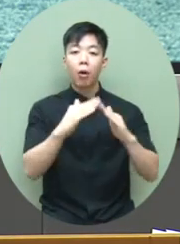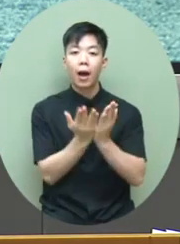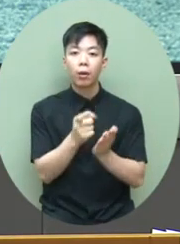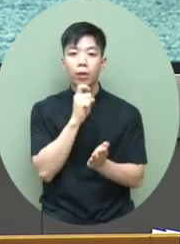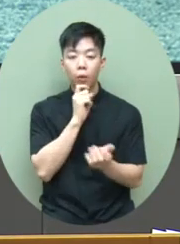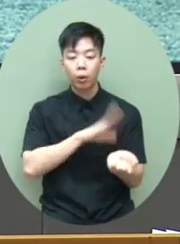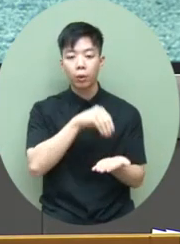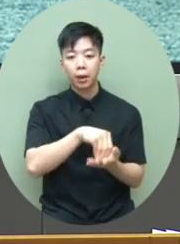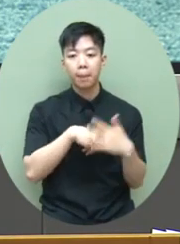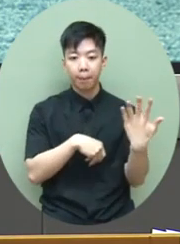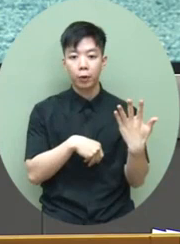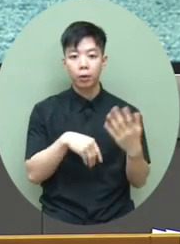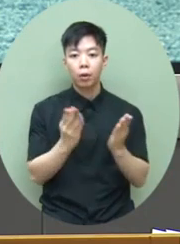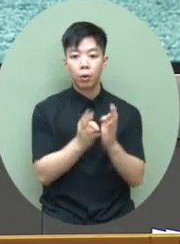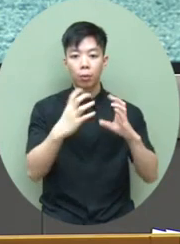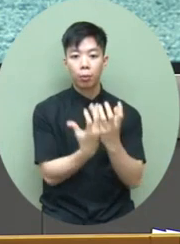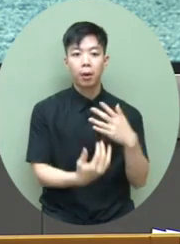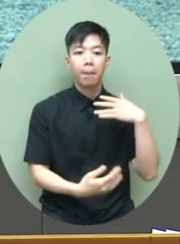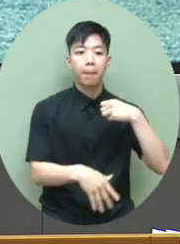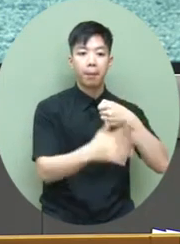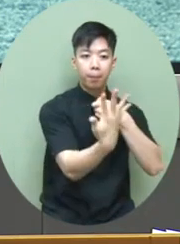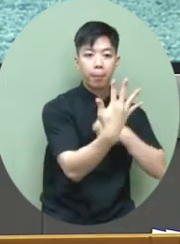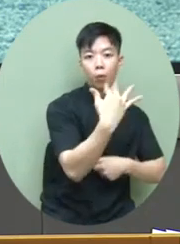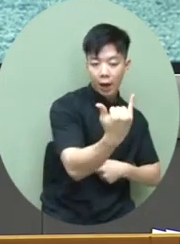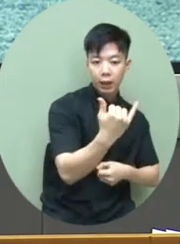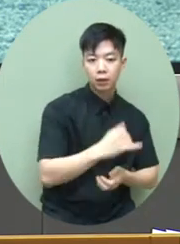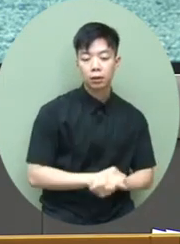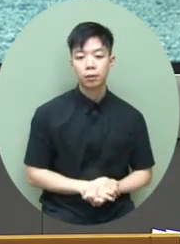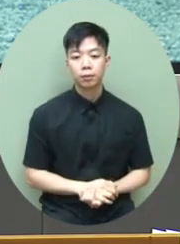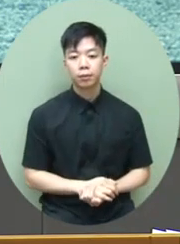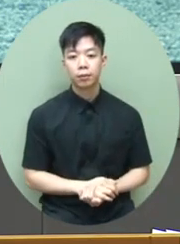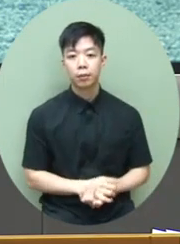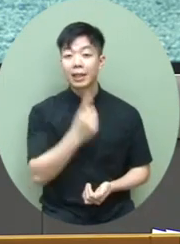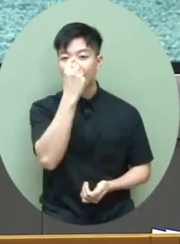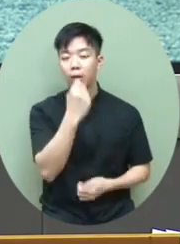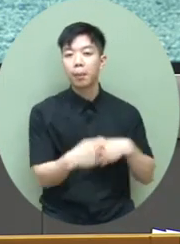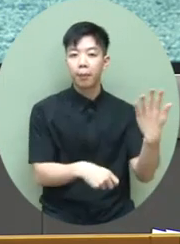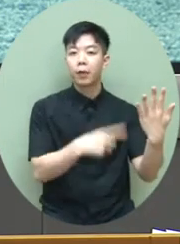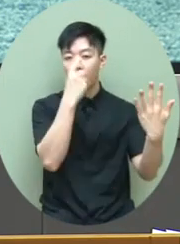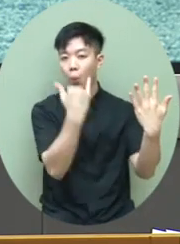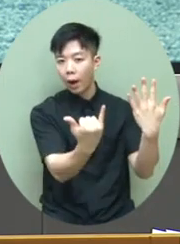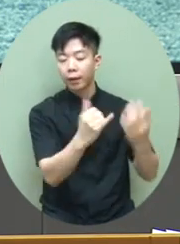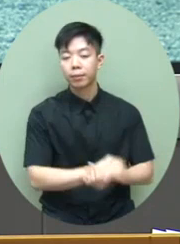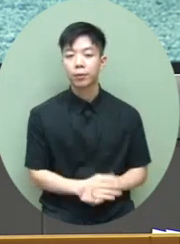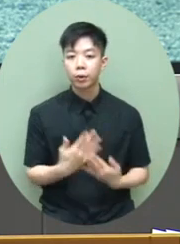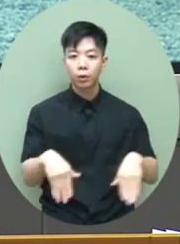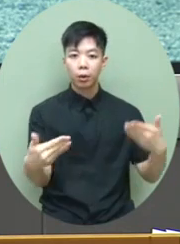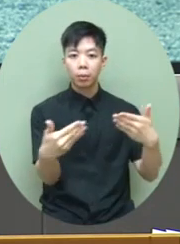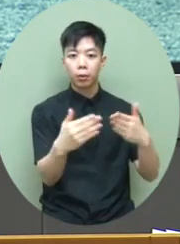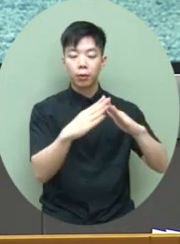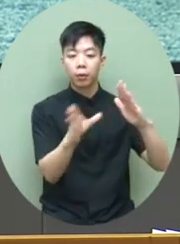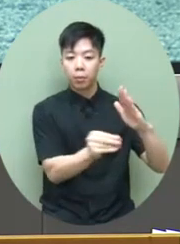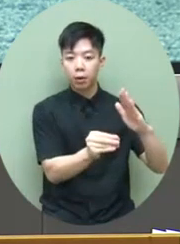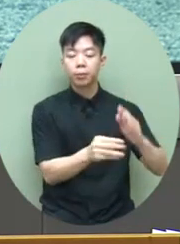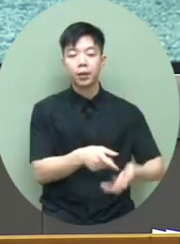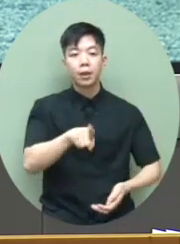五個個案喺五 Y 啦，有一個係其中一個個案嘅宿友啦，咁另外仲有一個學生係教